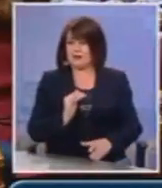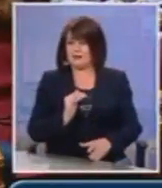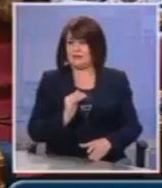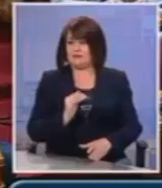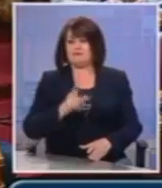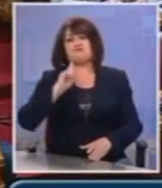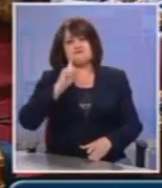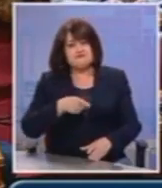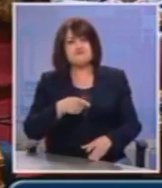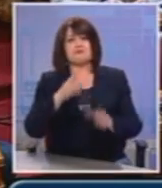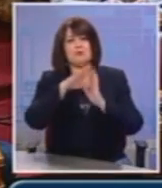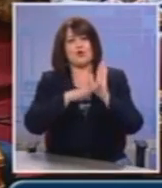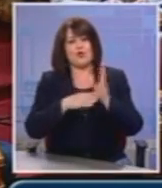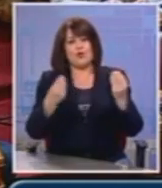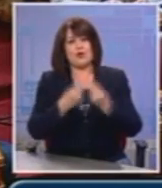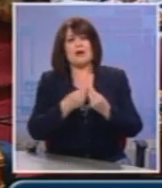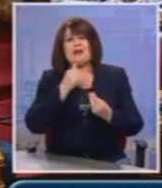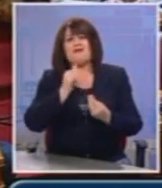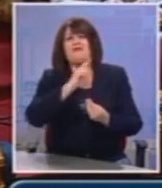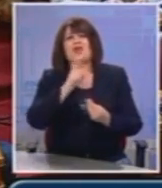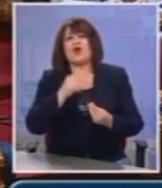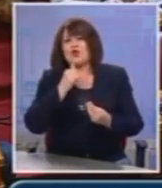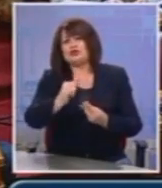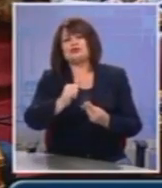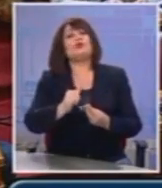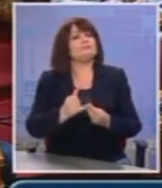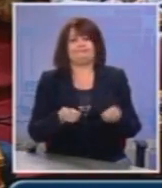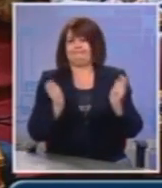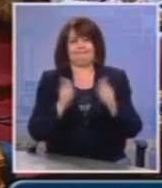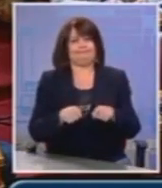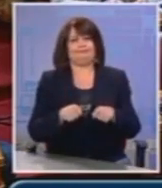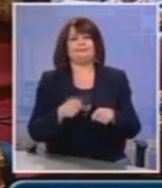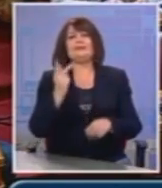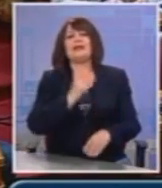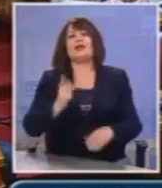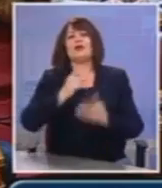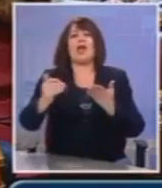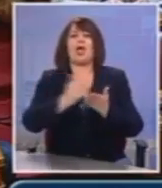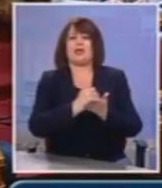επιβληθεί ένα πρόγραμμα το οποίο δεν είναι βιώσιμο το οποίο είναι κοινωνικά